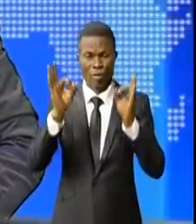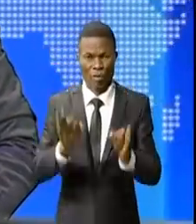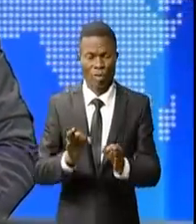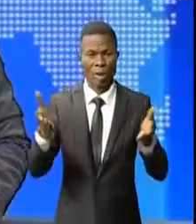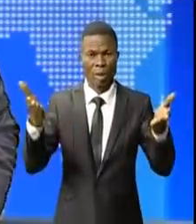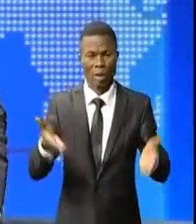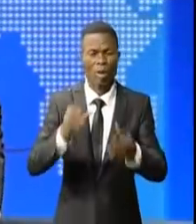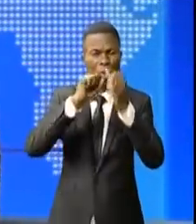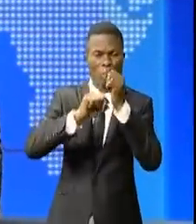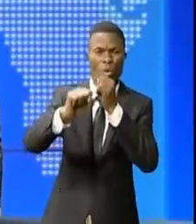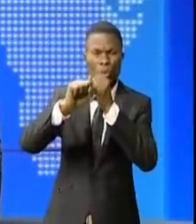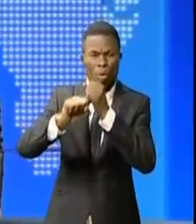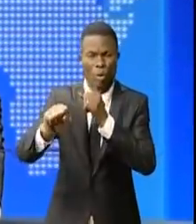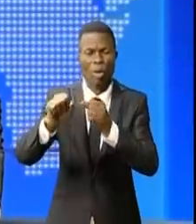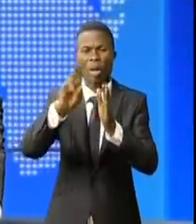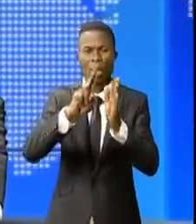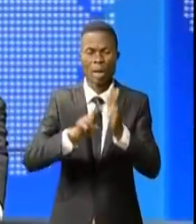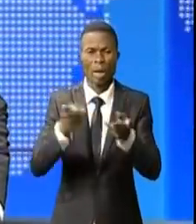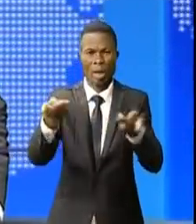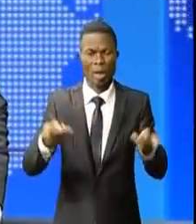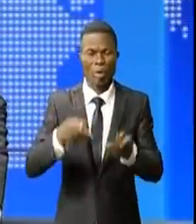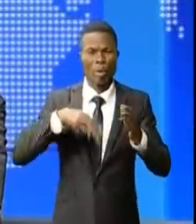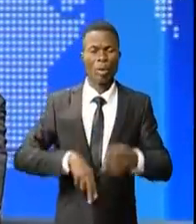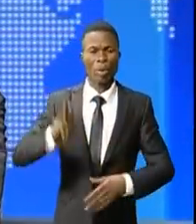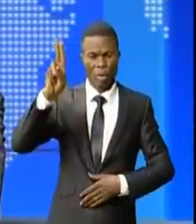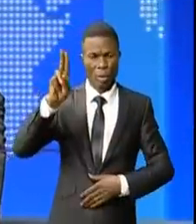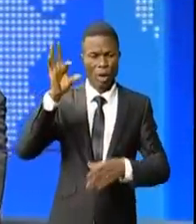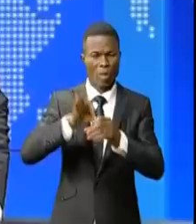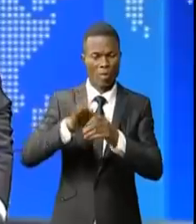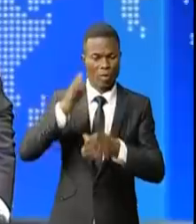aussi sensibilisé sur le rôle et la place de l'UDPS aux échéances